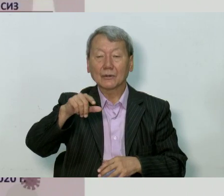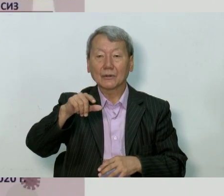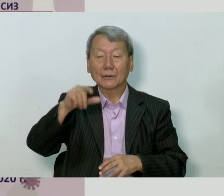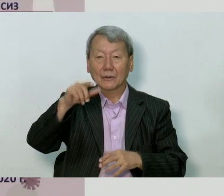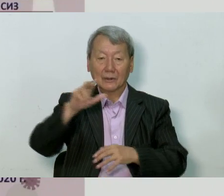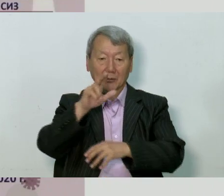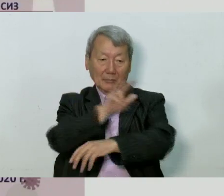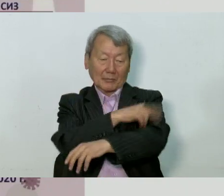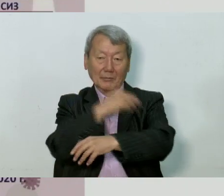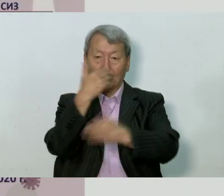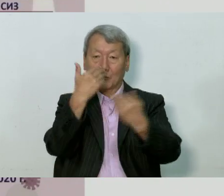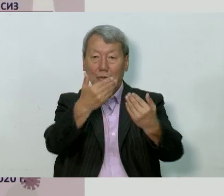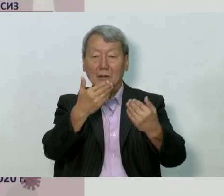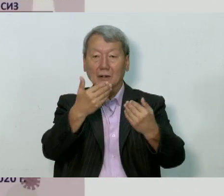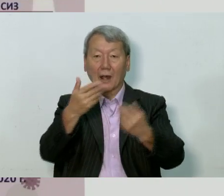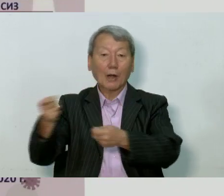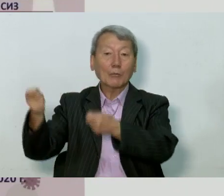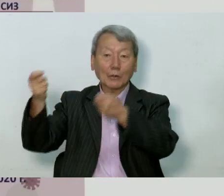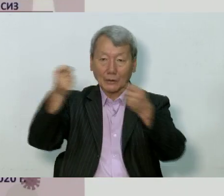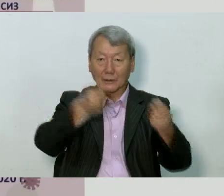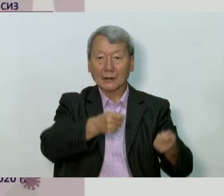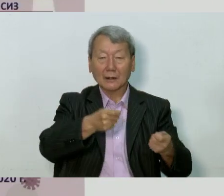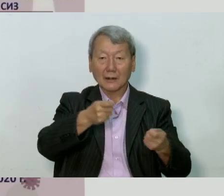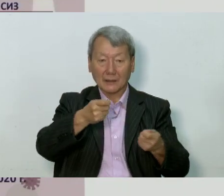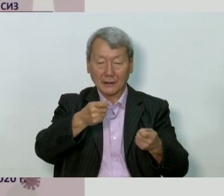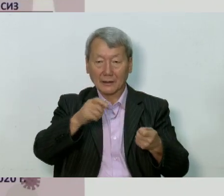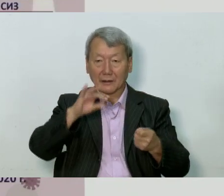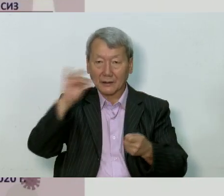поставка медицинского оборудования и,